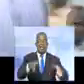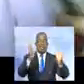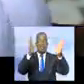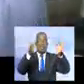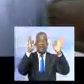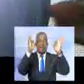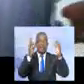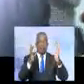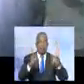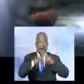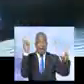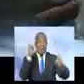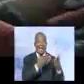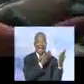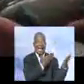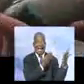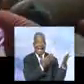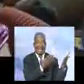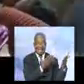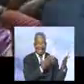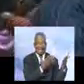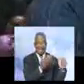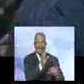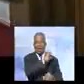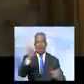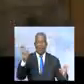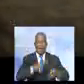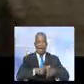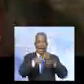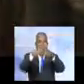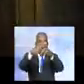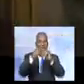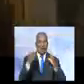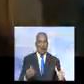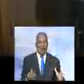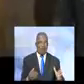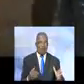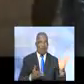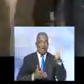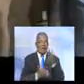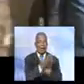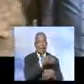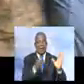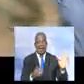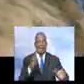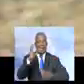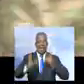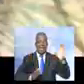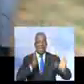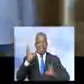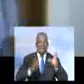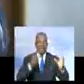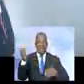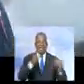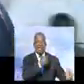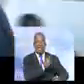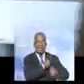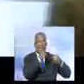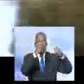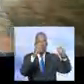des Affaires étrangères, il vient tout juste d'être nommé par le collège de désignation composé de civils et de militaires. Et